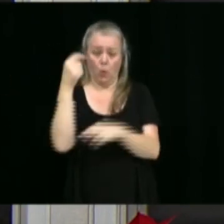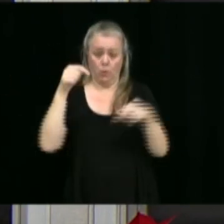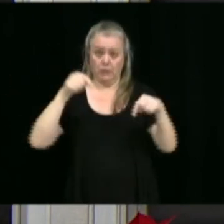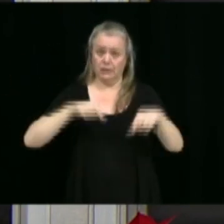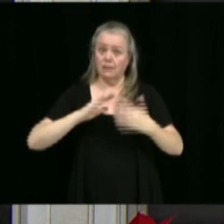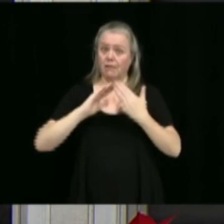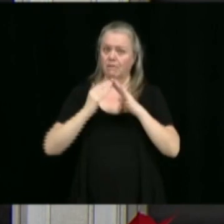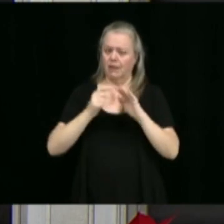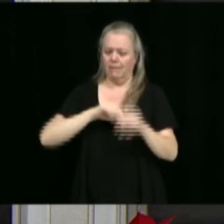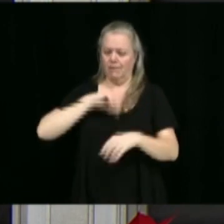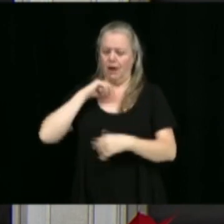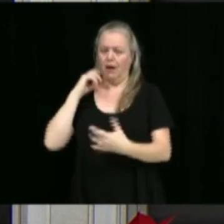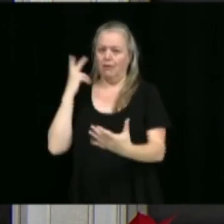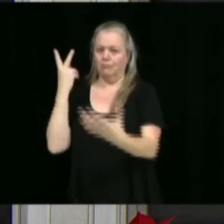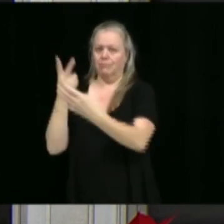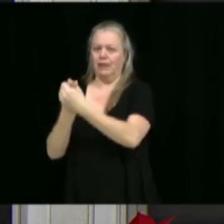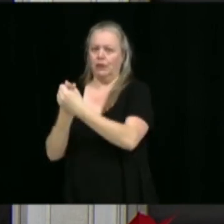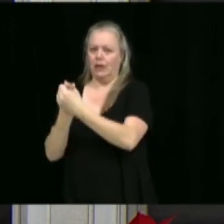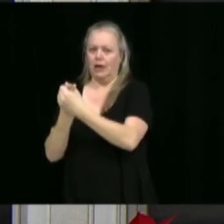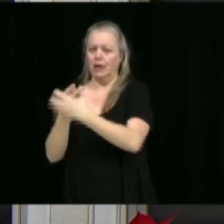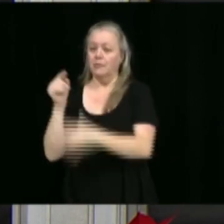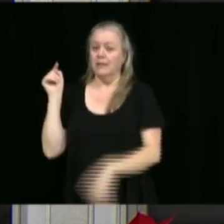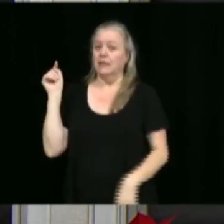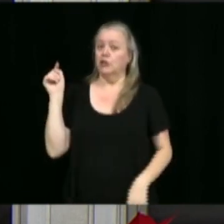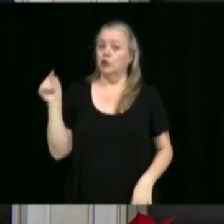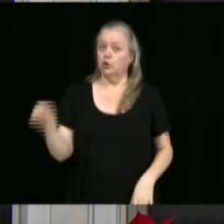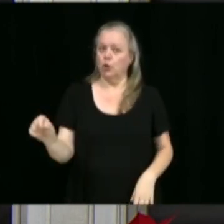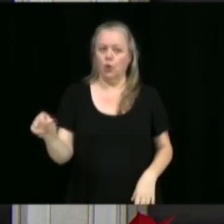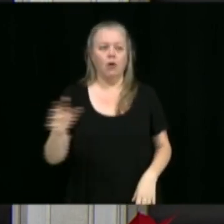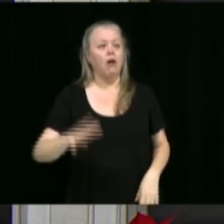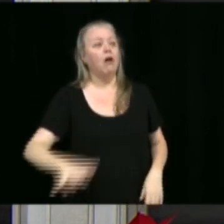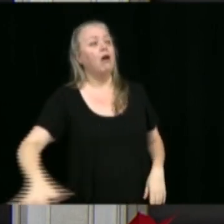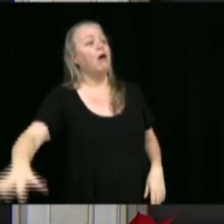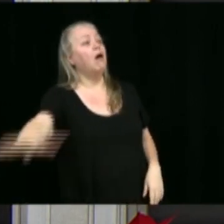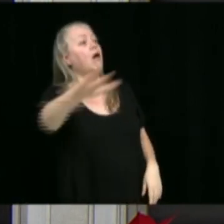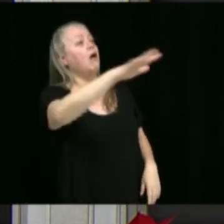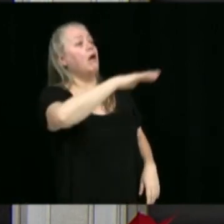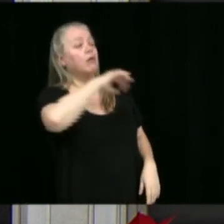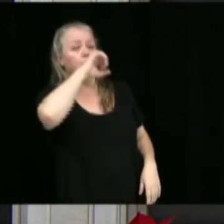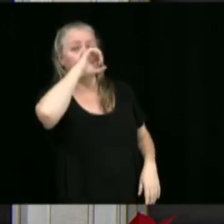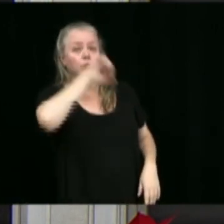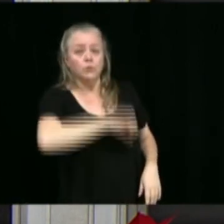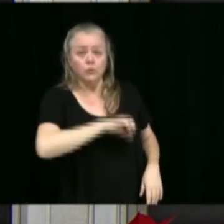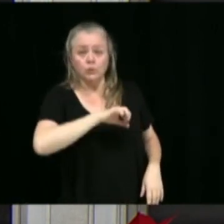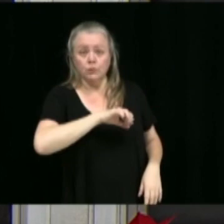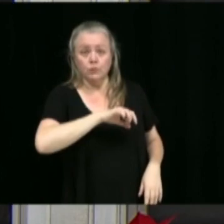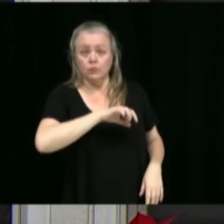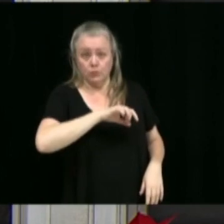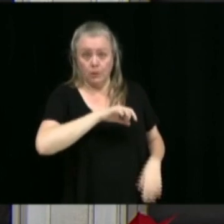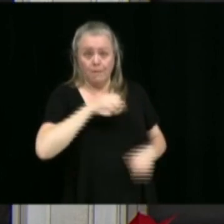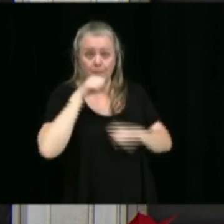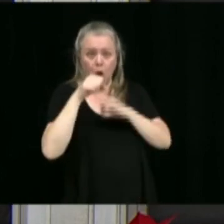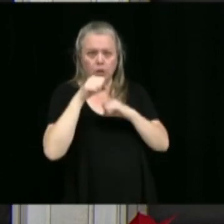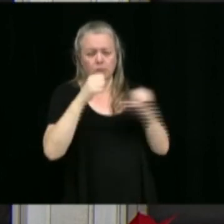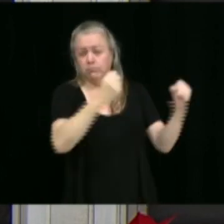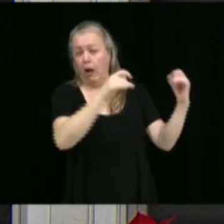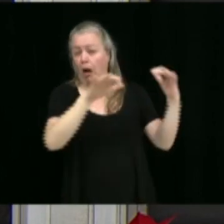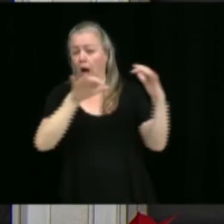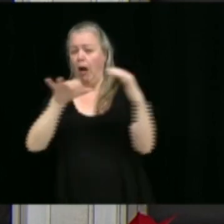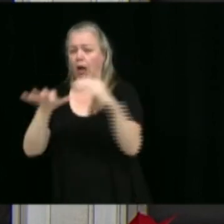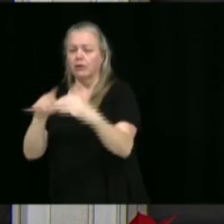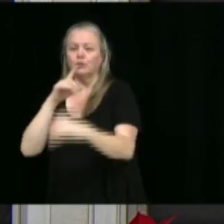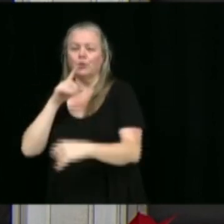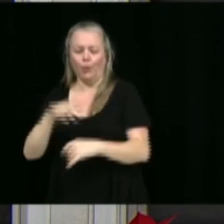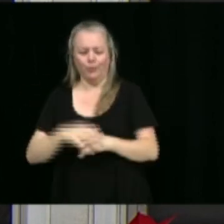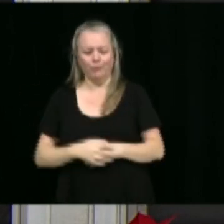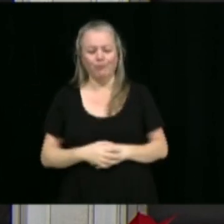partenaire et qui risque d'amener à Victoriaville tous les amateurs de boxe du Québec. Règlement d'emprunt. Avis de motion à